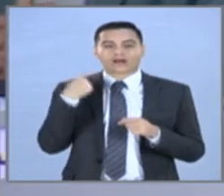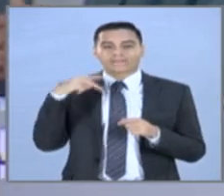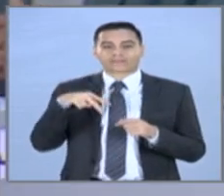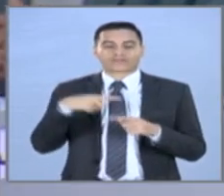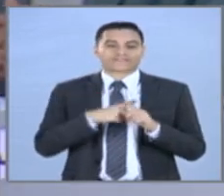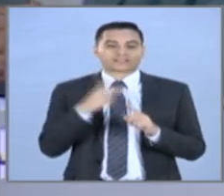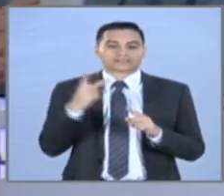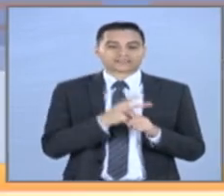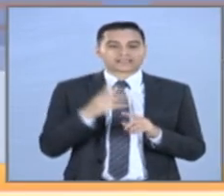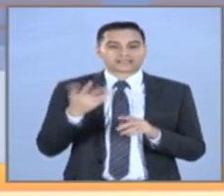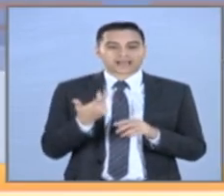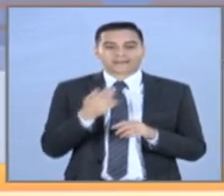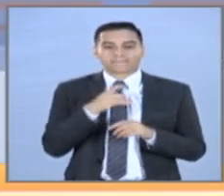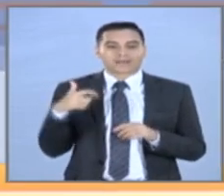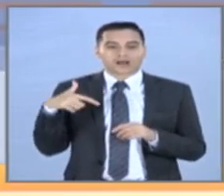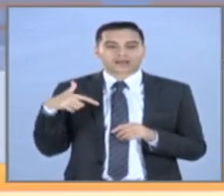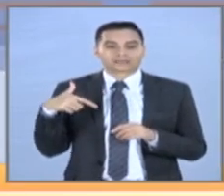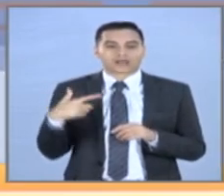الرقم 88؟